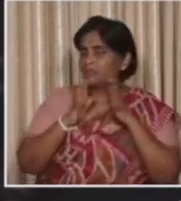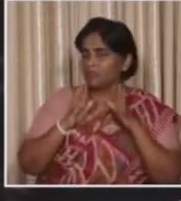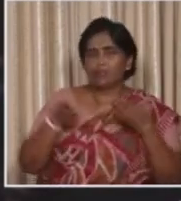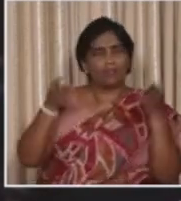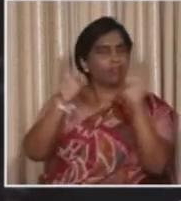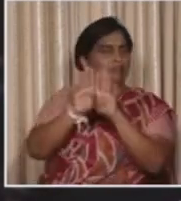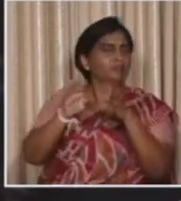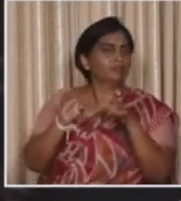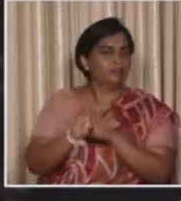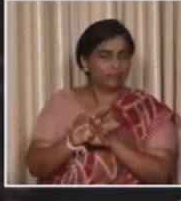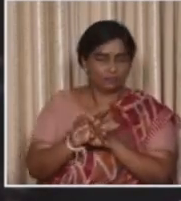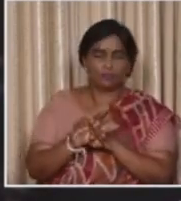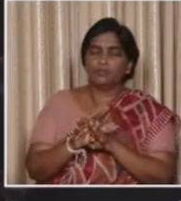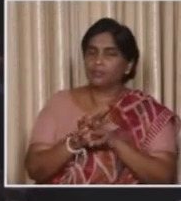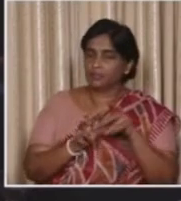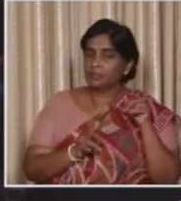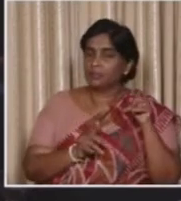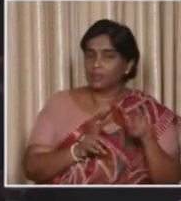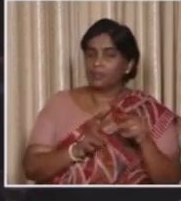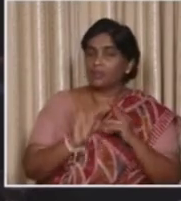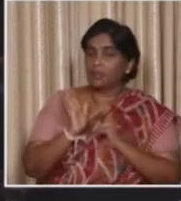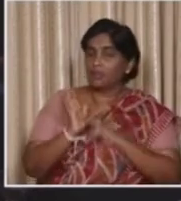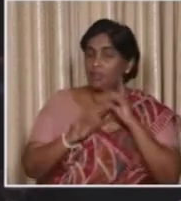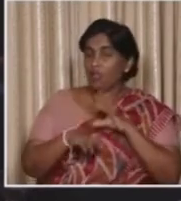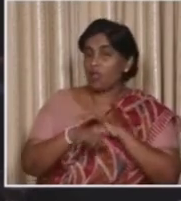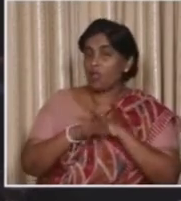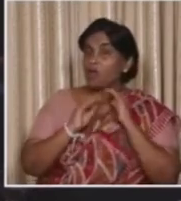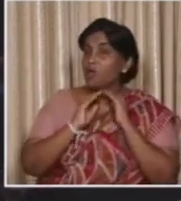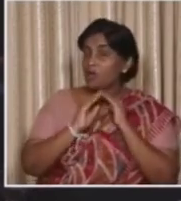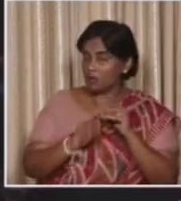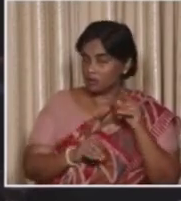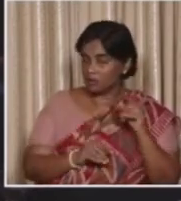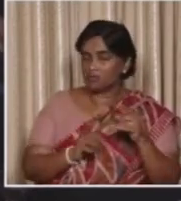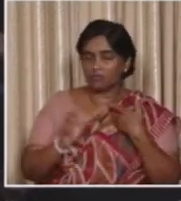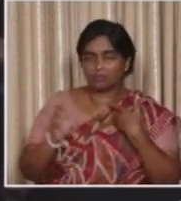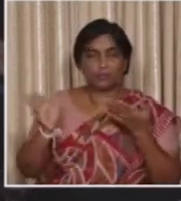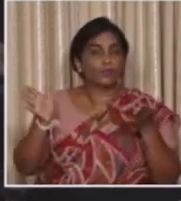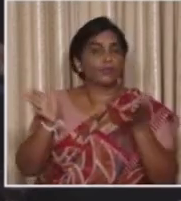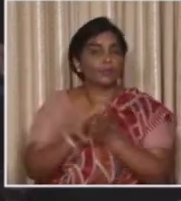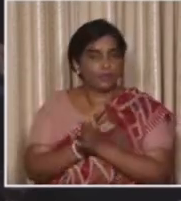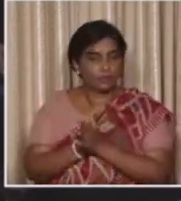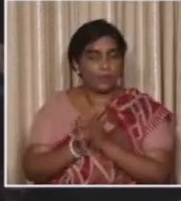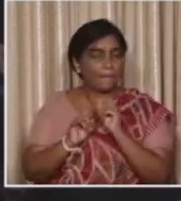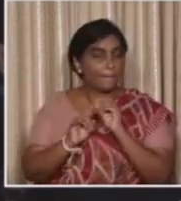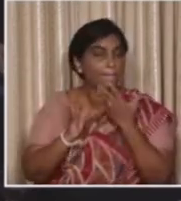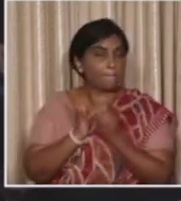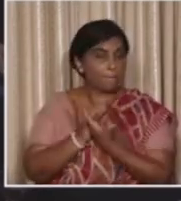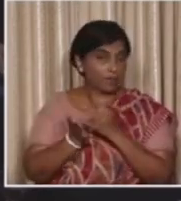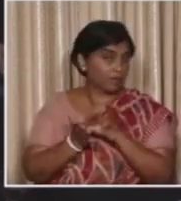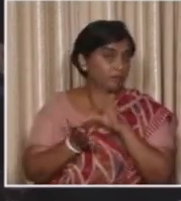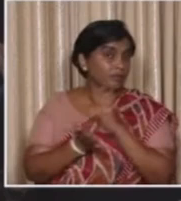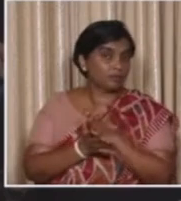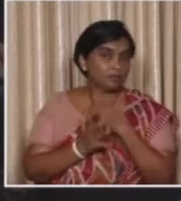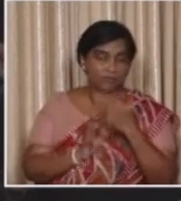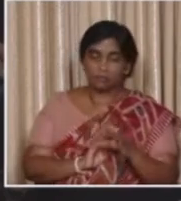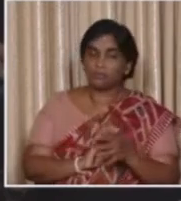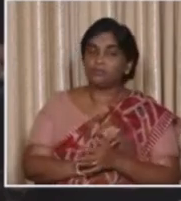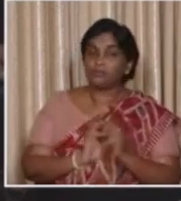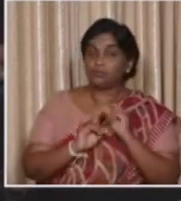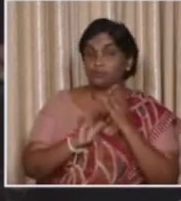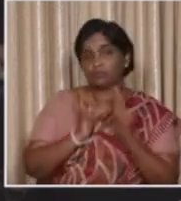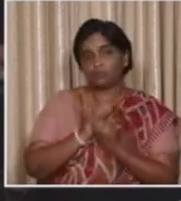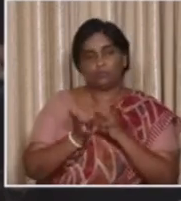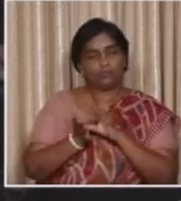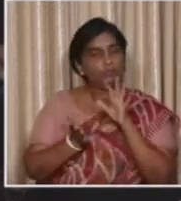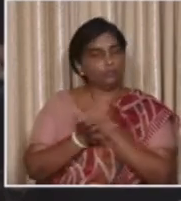වැහිලා ඒවා ජාතික රෝහල් පද්ධතියට අනුයුක්ත කරන්න කියලා ප්‍රතිපත්තිමය තීන්දුවක් ගත්තා. ප්‍රතිපත්තිමය